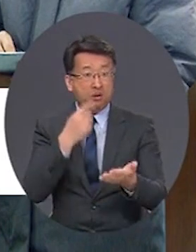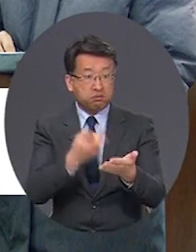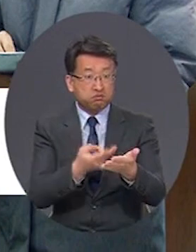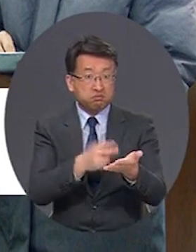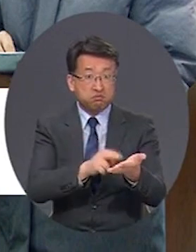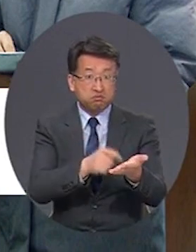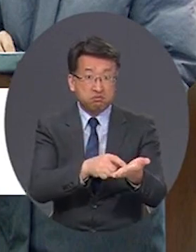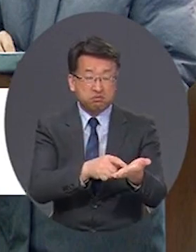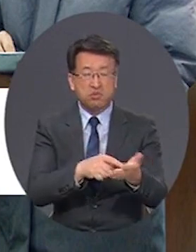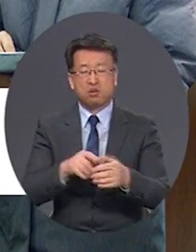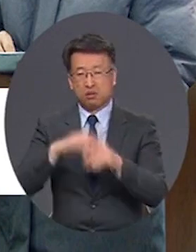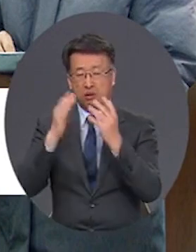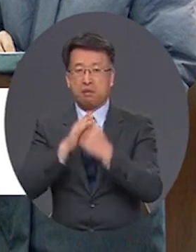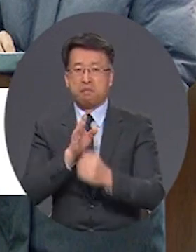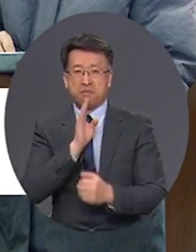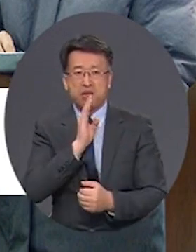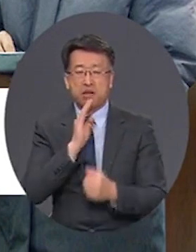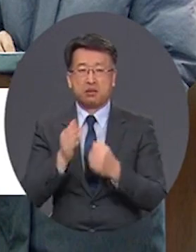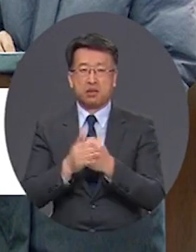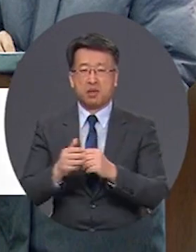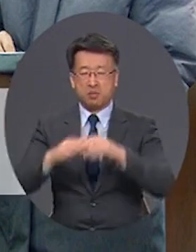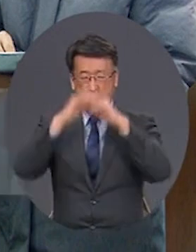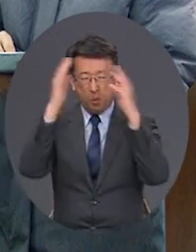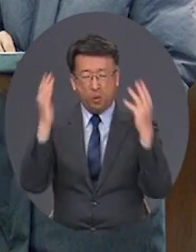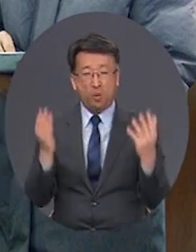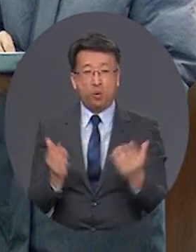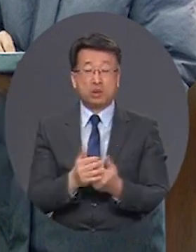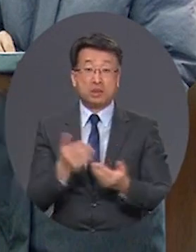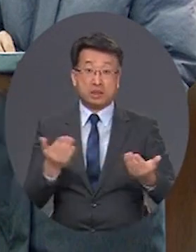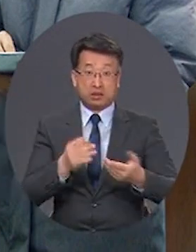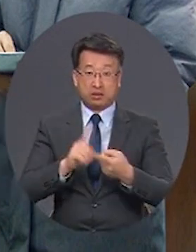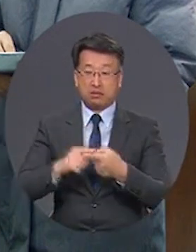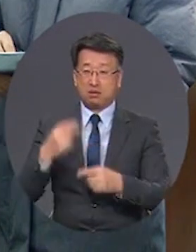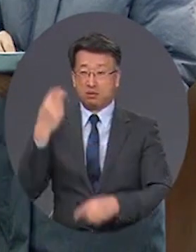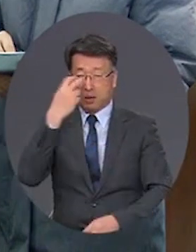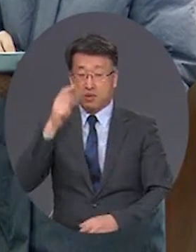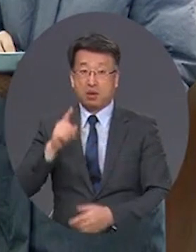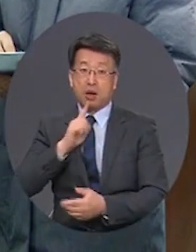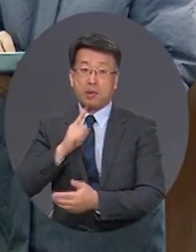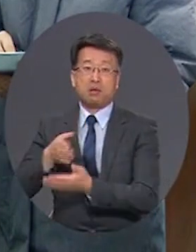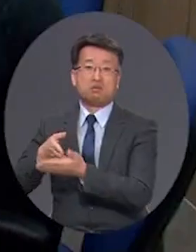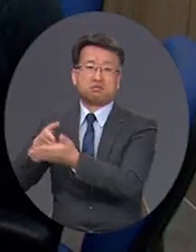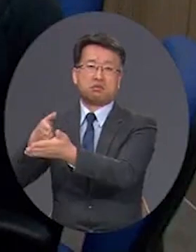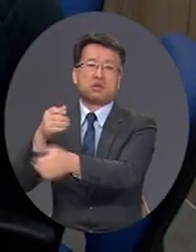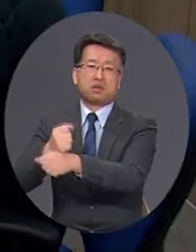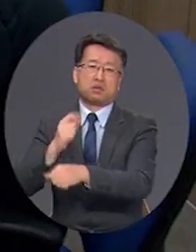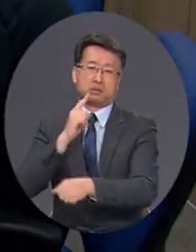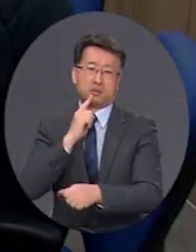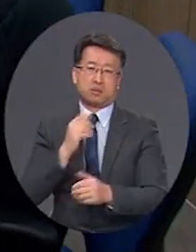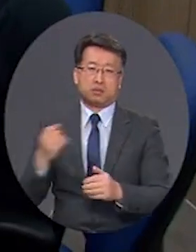사업 전체에 대해서 공익감사를 청구하겠다고 밝혔습니다. 정성호 기자입니다.